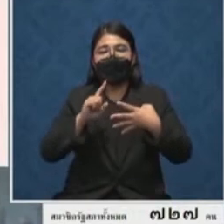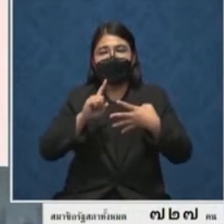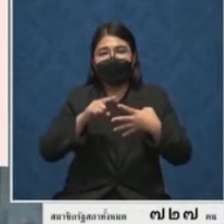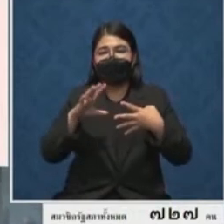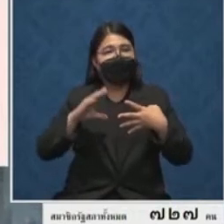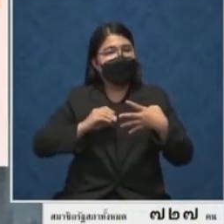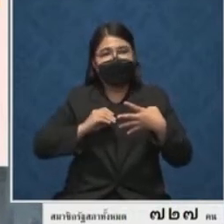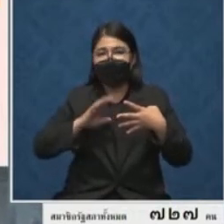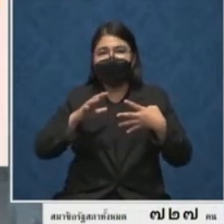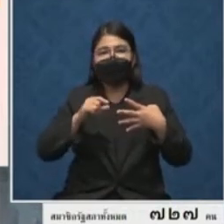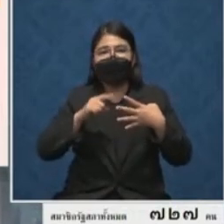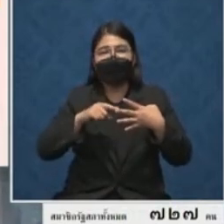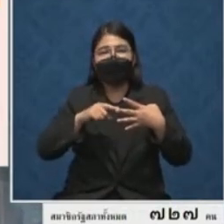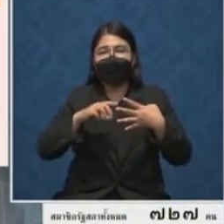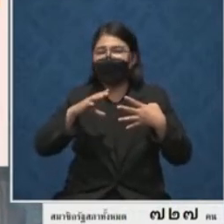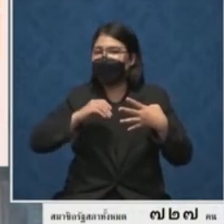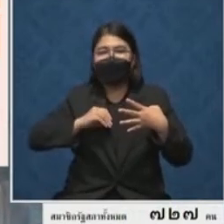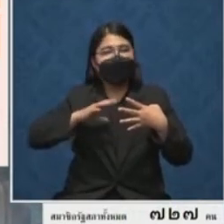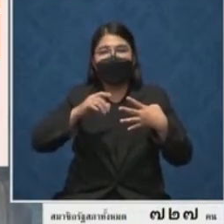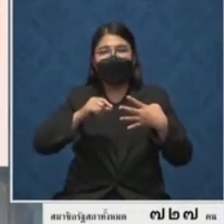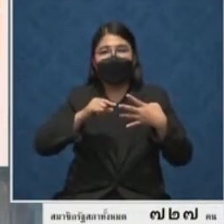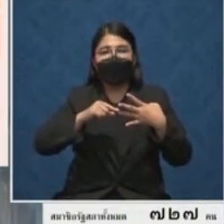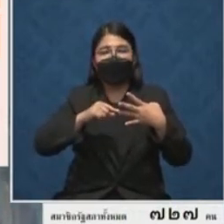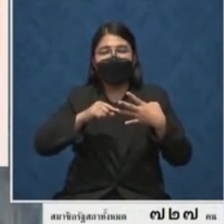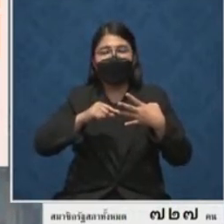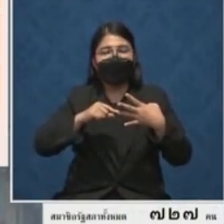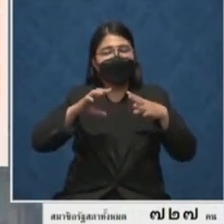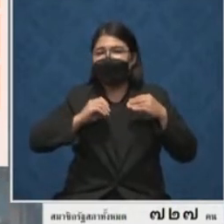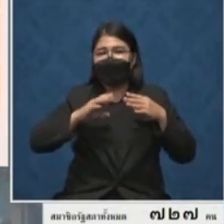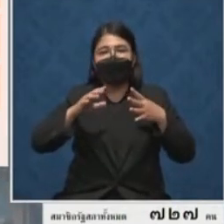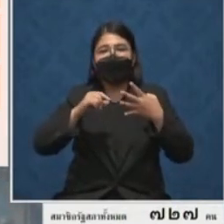หลักการ3ไม่รับหลักการ4ไม่รับหลักการค่ะ